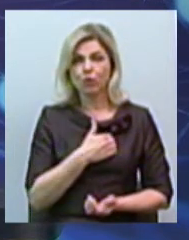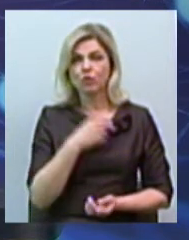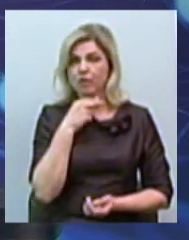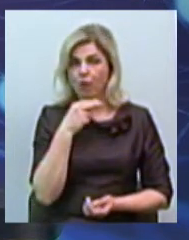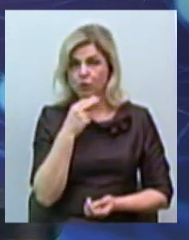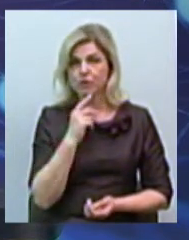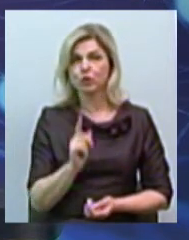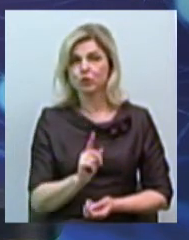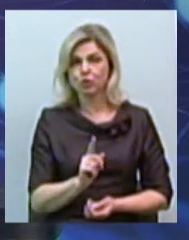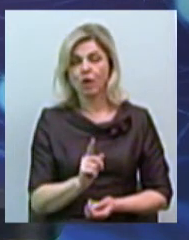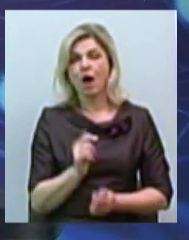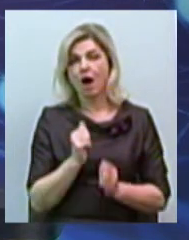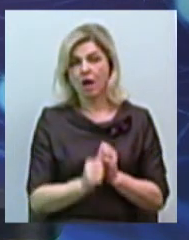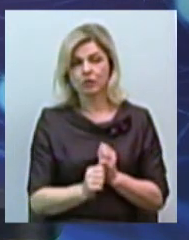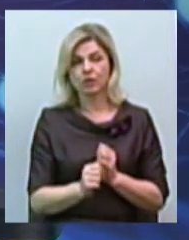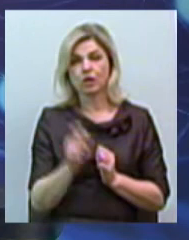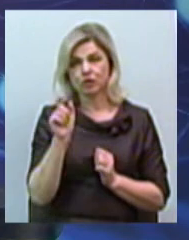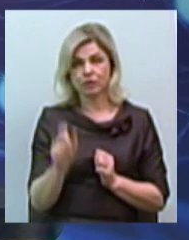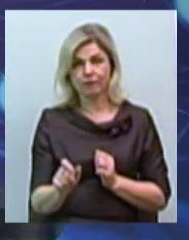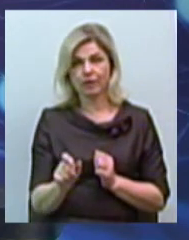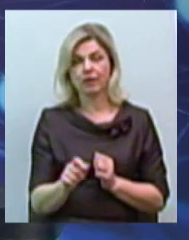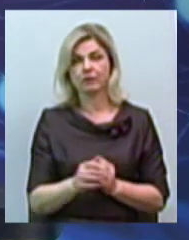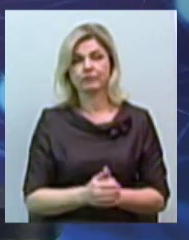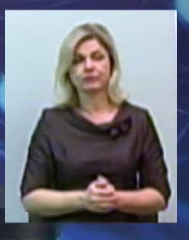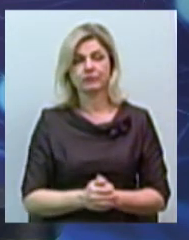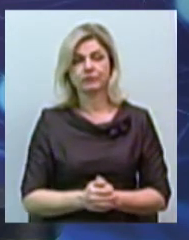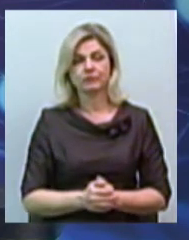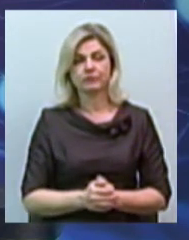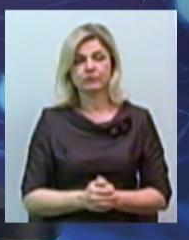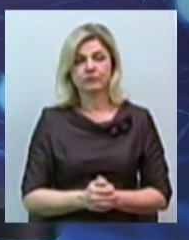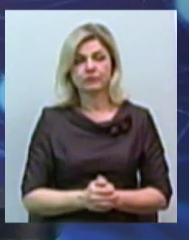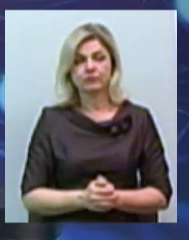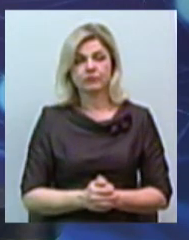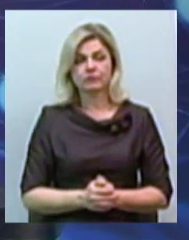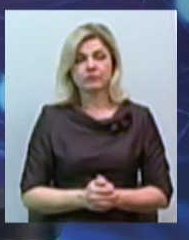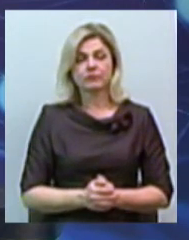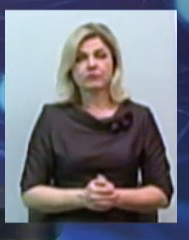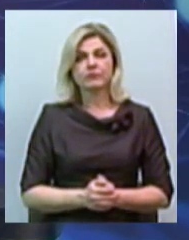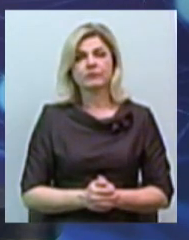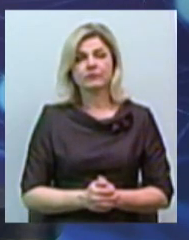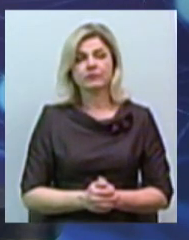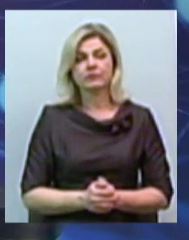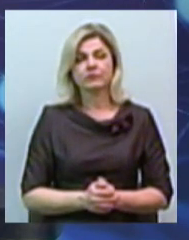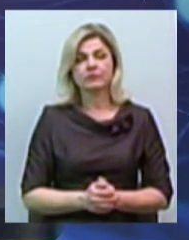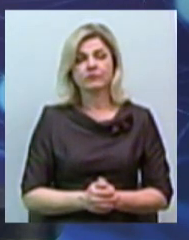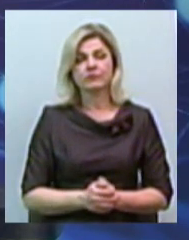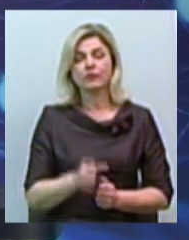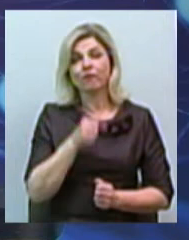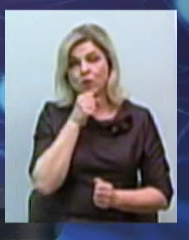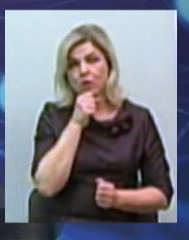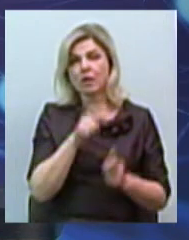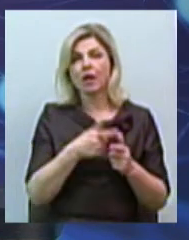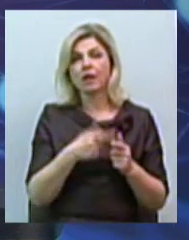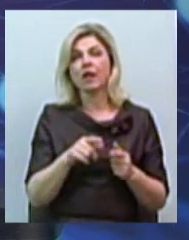на тому, що кожен пацієнт, кожен хворий і взагалі доросле чи дитяче